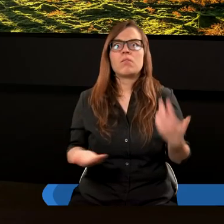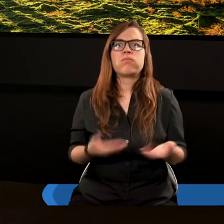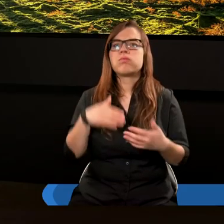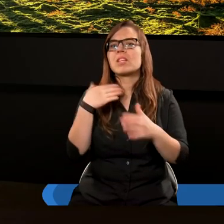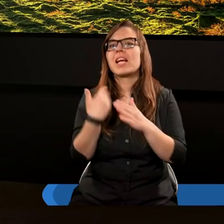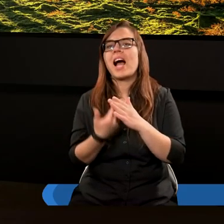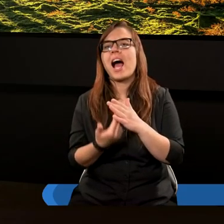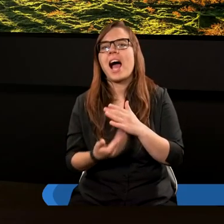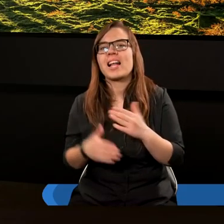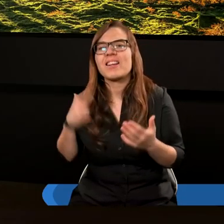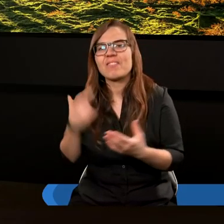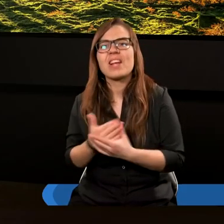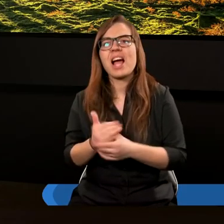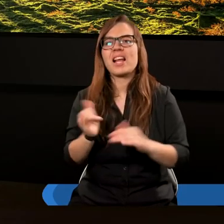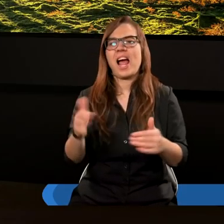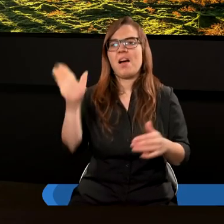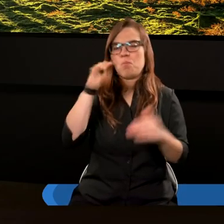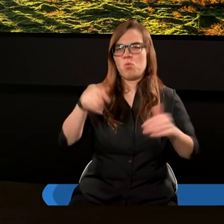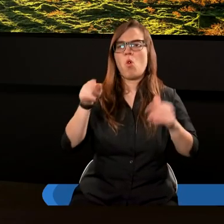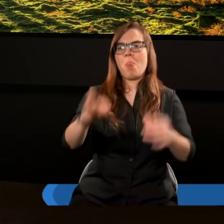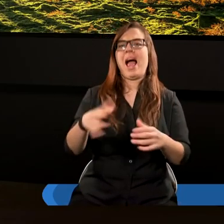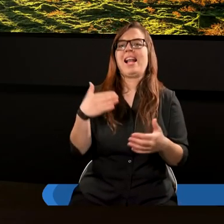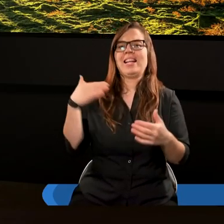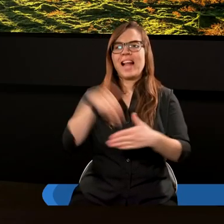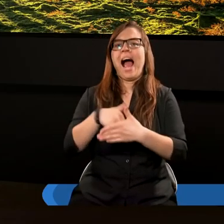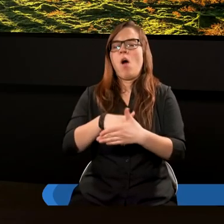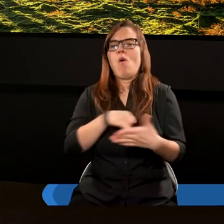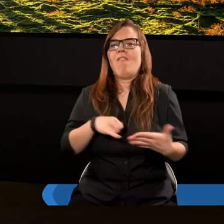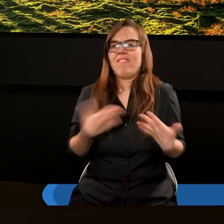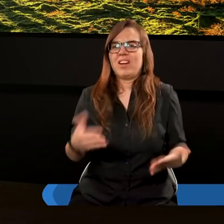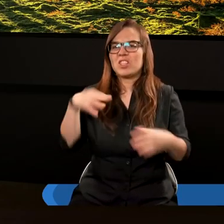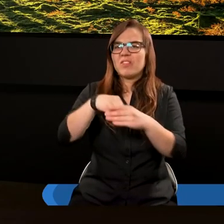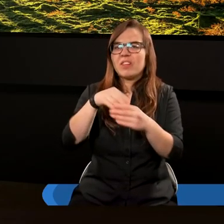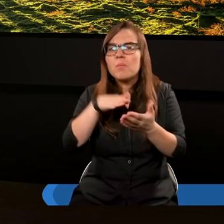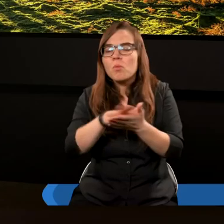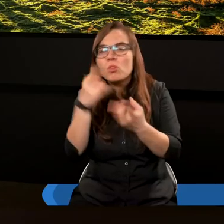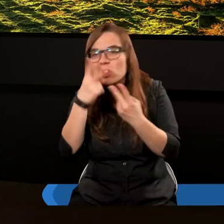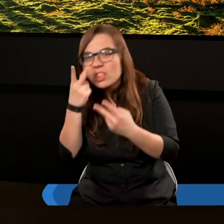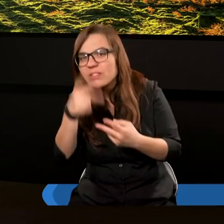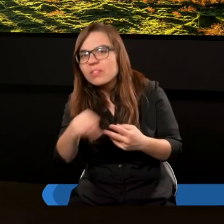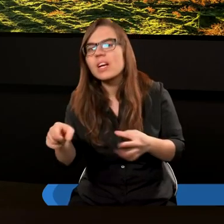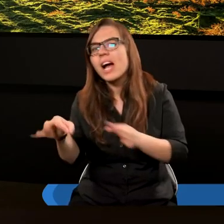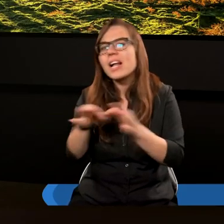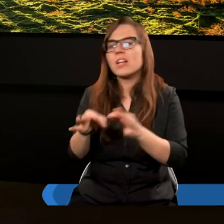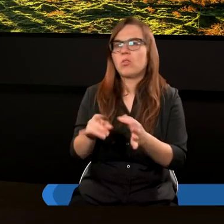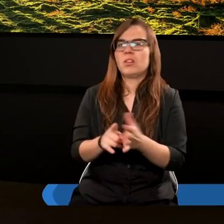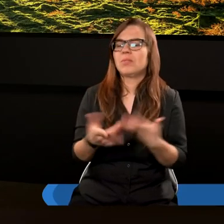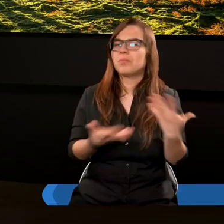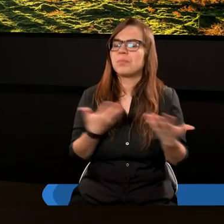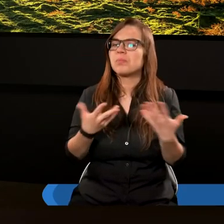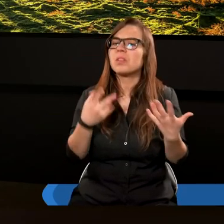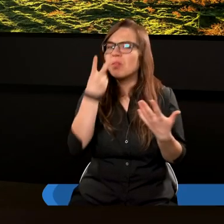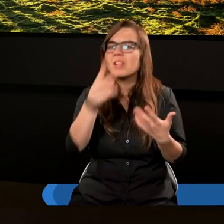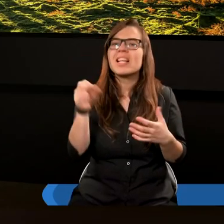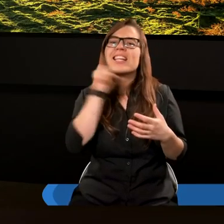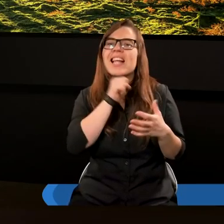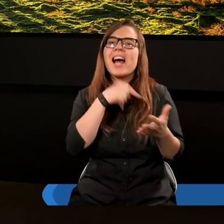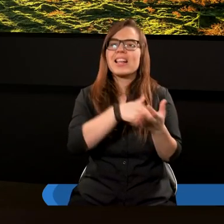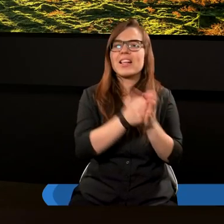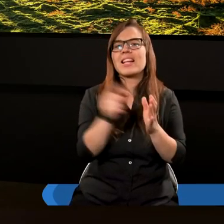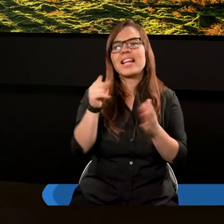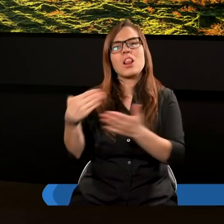wiarę. Jak Bóg może się tak zachowywać? I jak spojrzymy na historię ze Starego Testamentu i porównamy